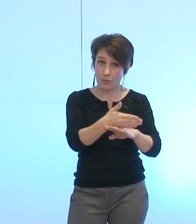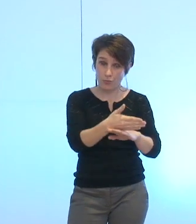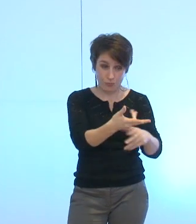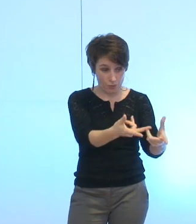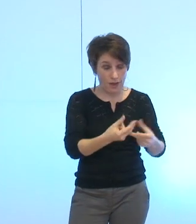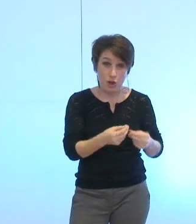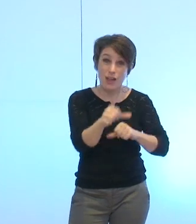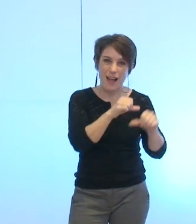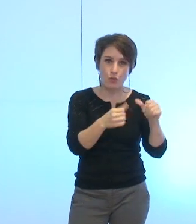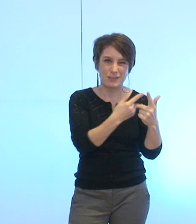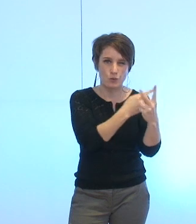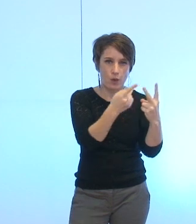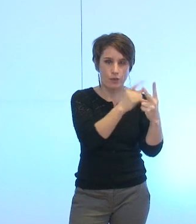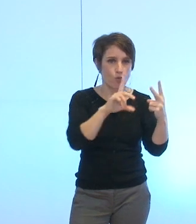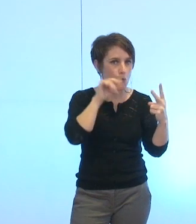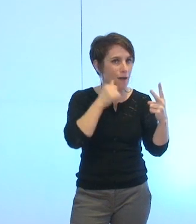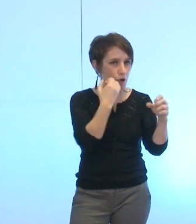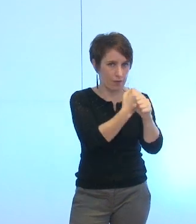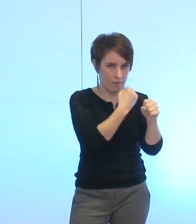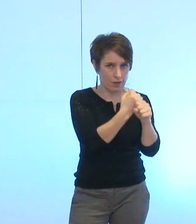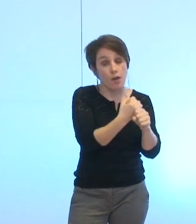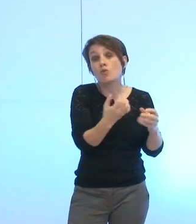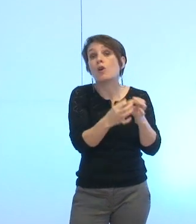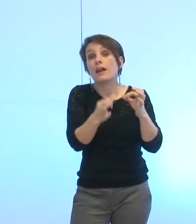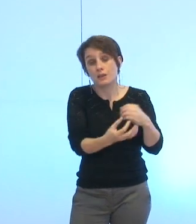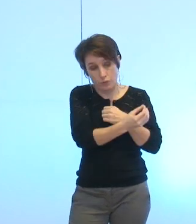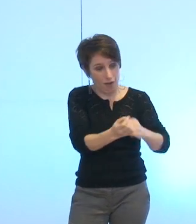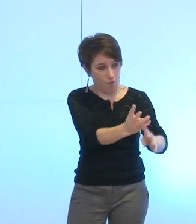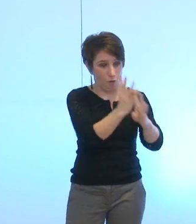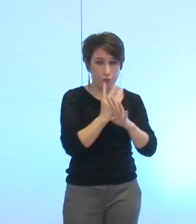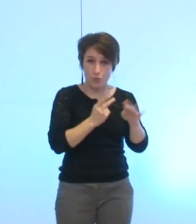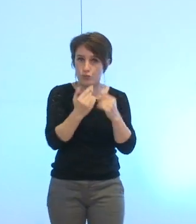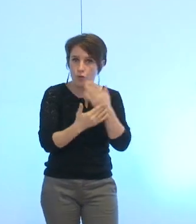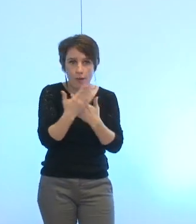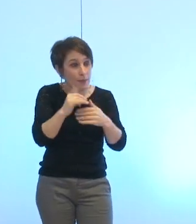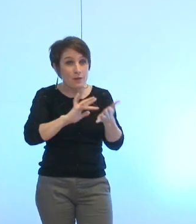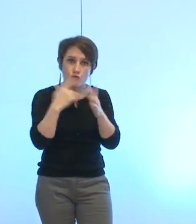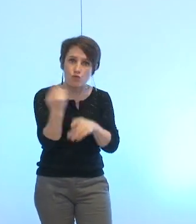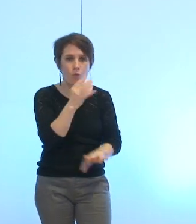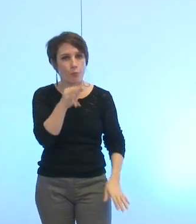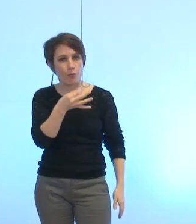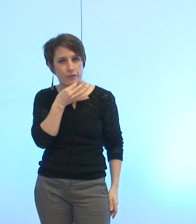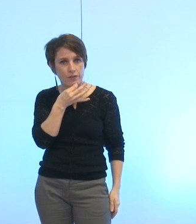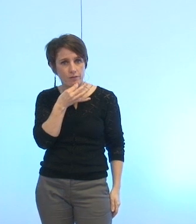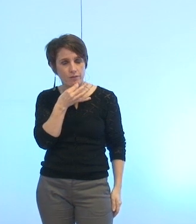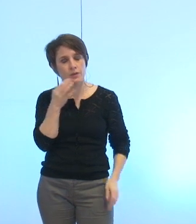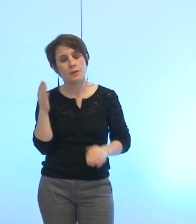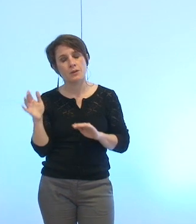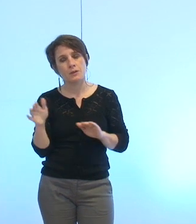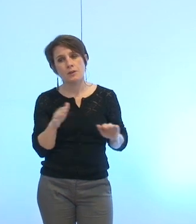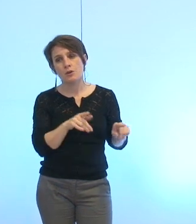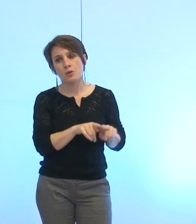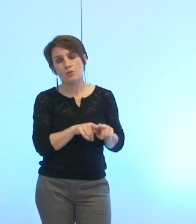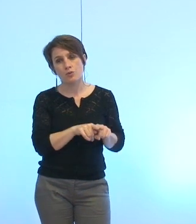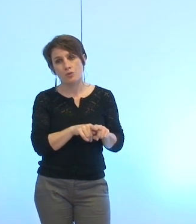donc il y a eu plus d'enfants le matin effectivement mais ça permet à tout le monde d'en profiter on a supprimé aussi c'est c'est on a